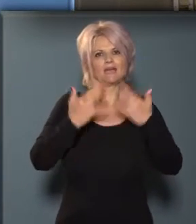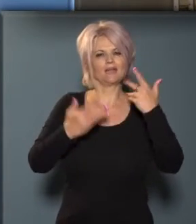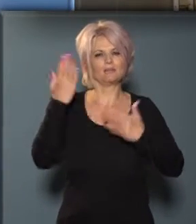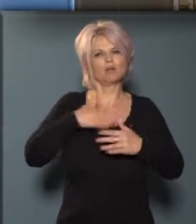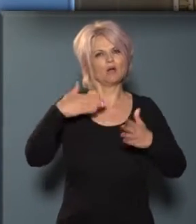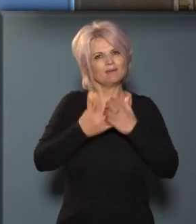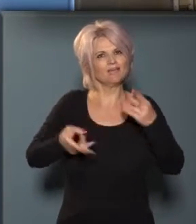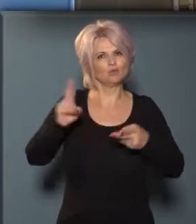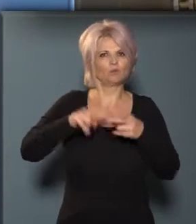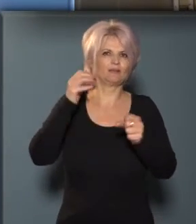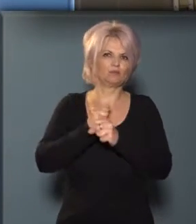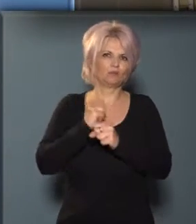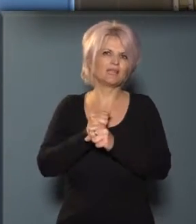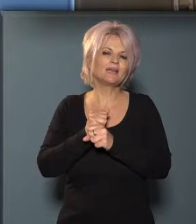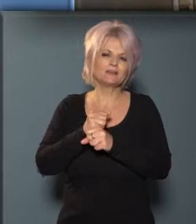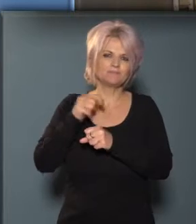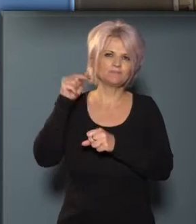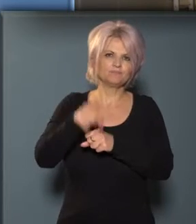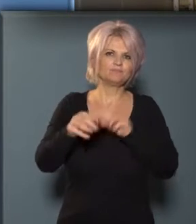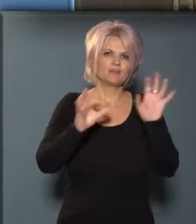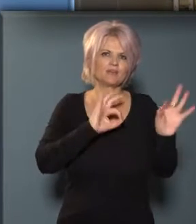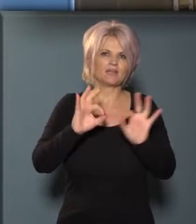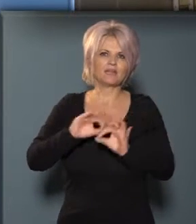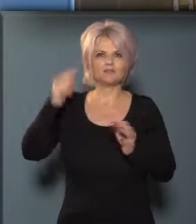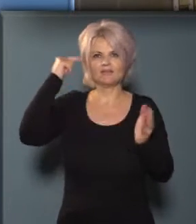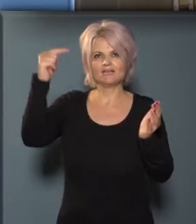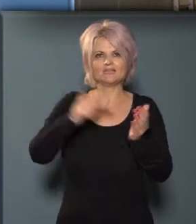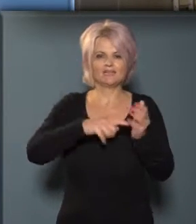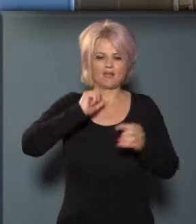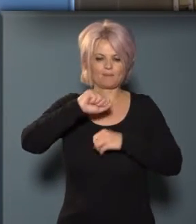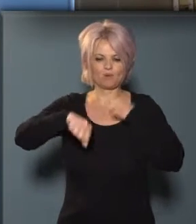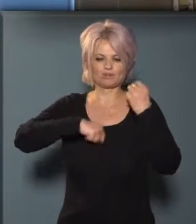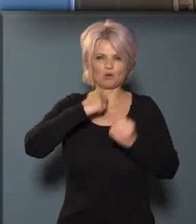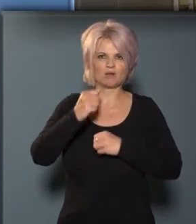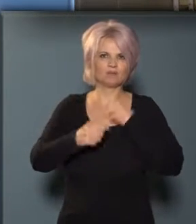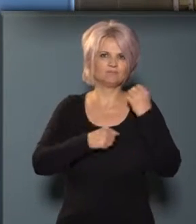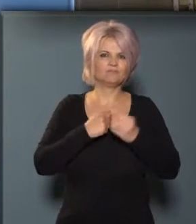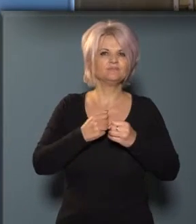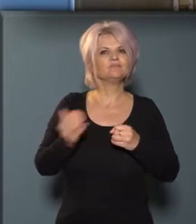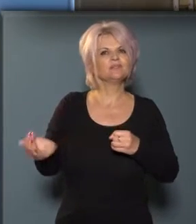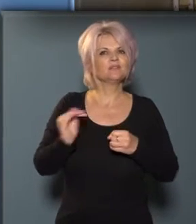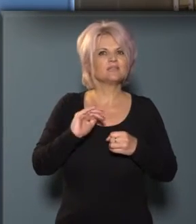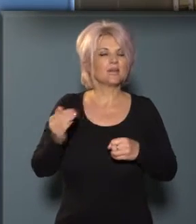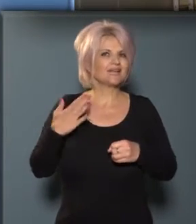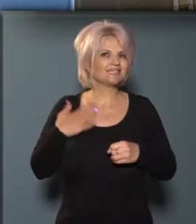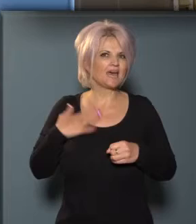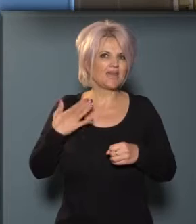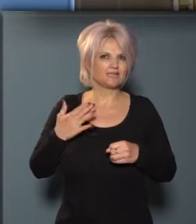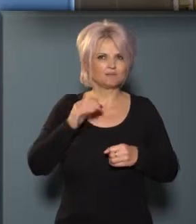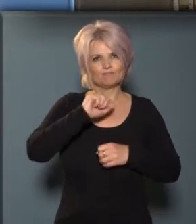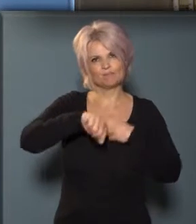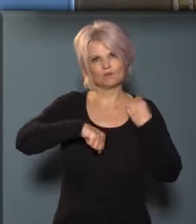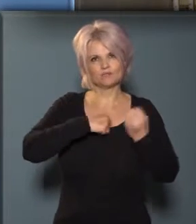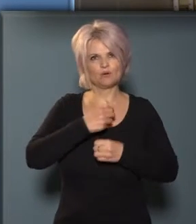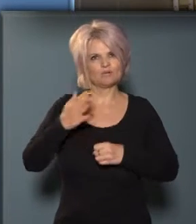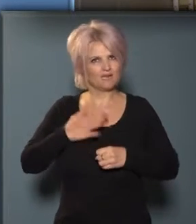tennénk hozzá. Ezeknek a rendezvényeknek viszont pont az a céljuk, hogy mozogjanak a gyerekek, tehát szeressenek mozogni. És ilyenkor én